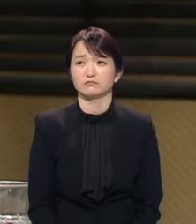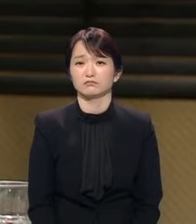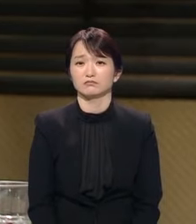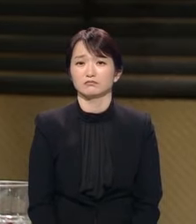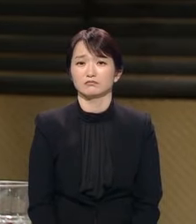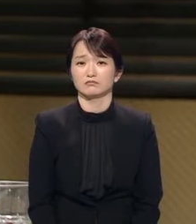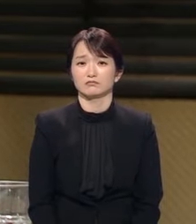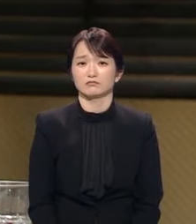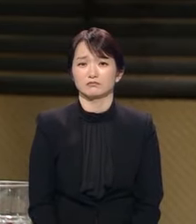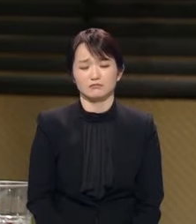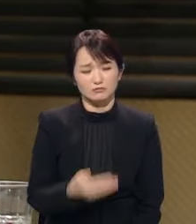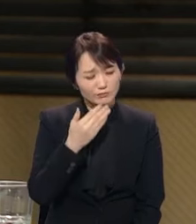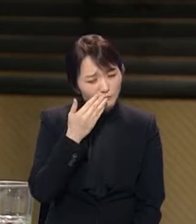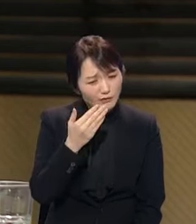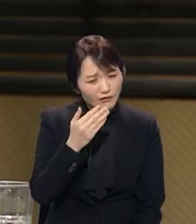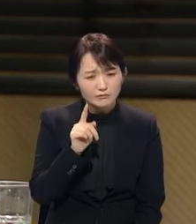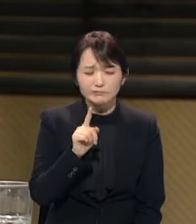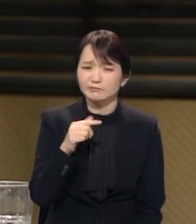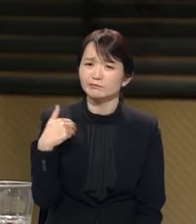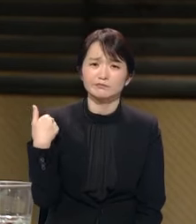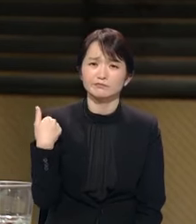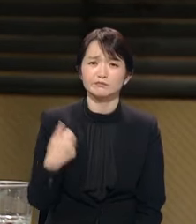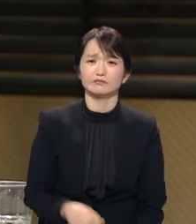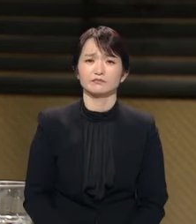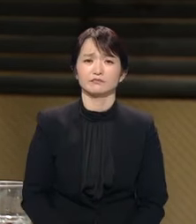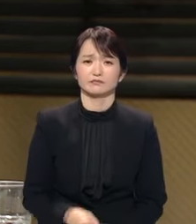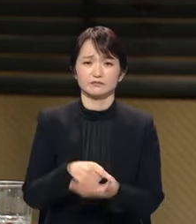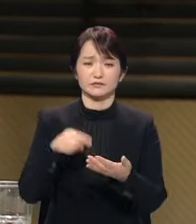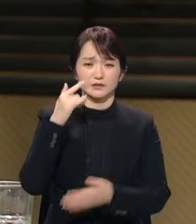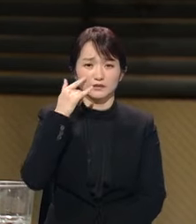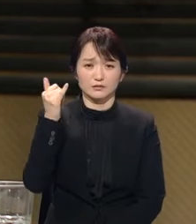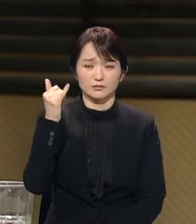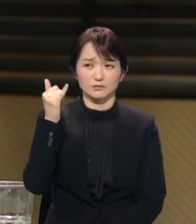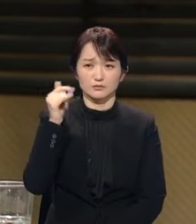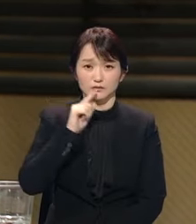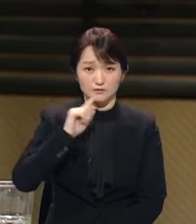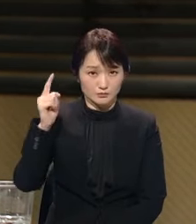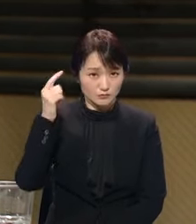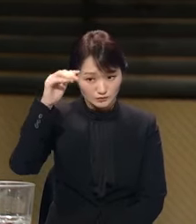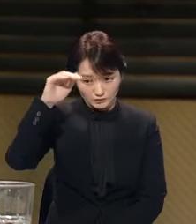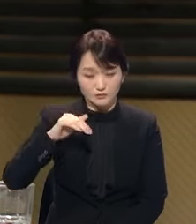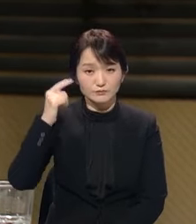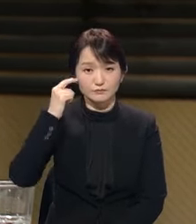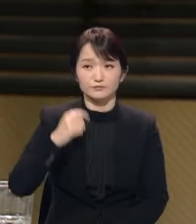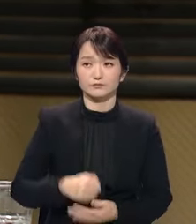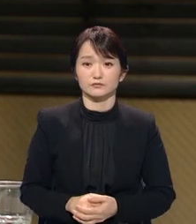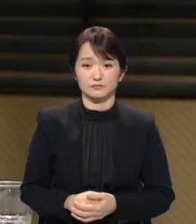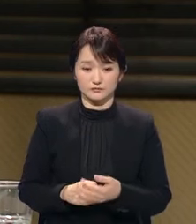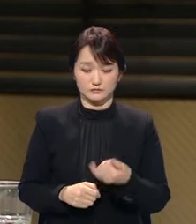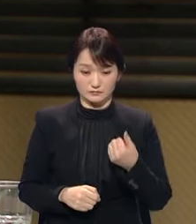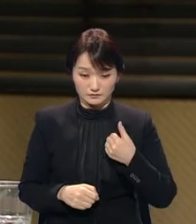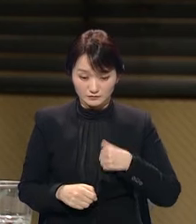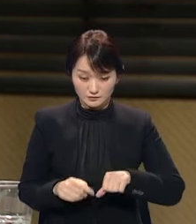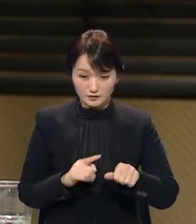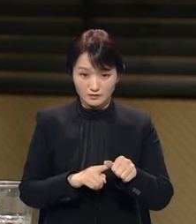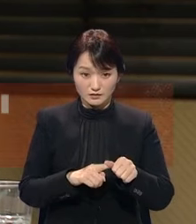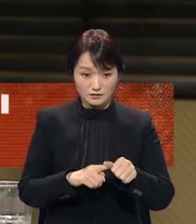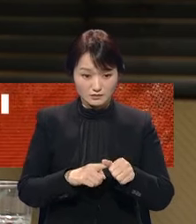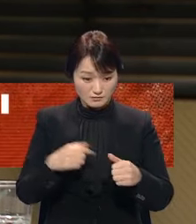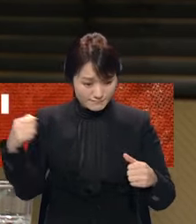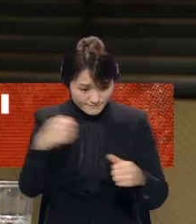있는 일인지도 좀... 일단 피해 학부모님 지금 제보 얘기 쭉 들으셨습니다만 자녀가 폭행당하는 CCTV 영상을 보고